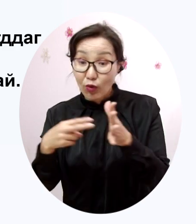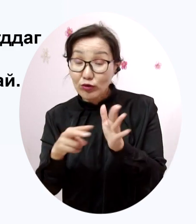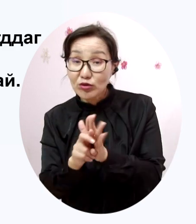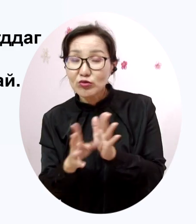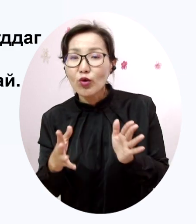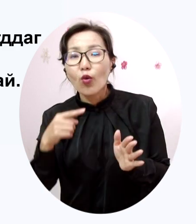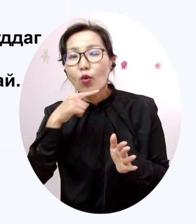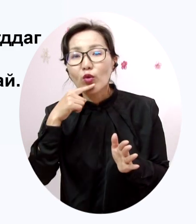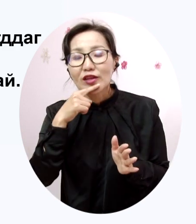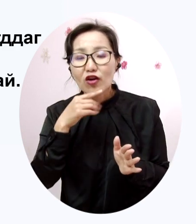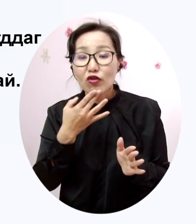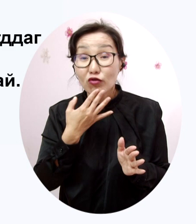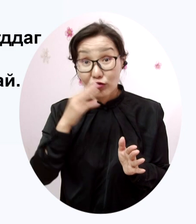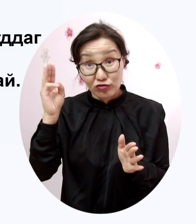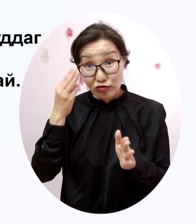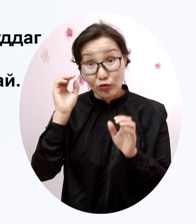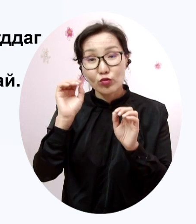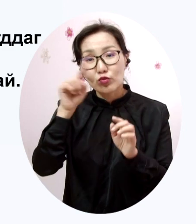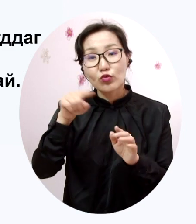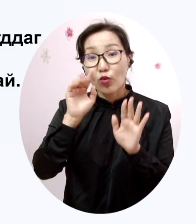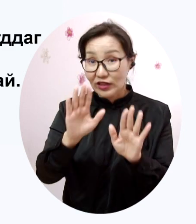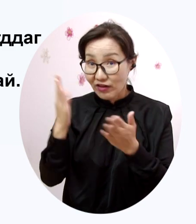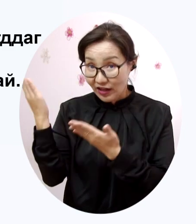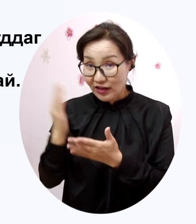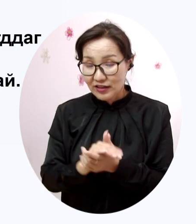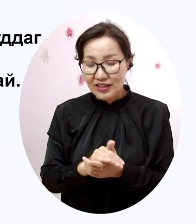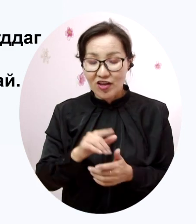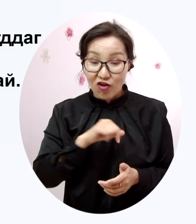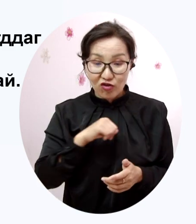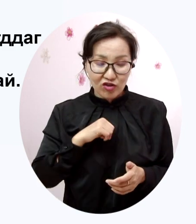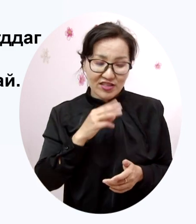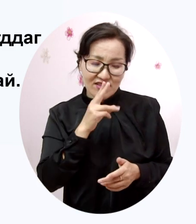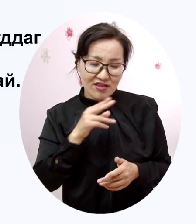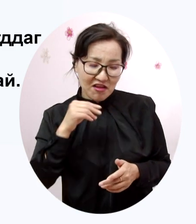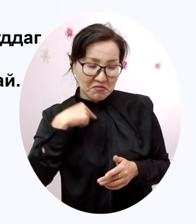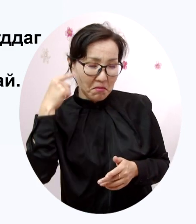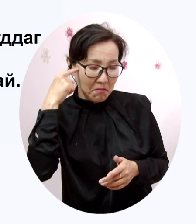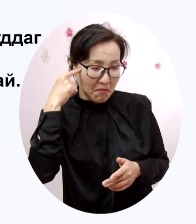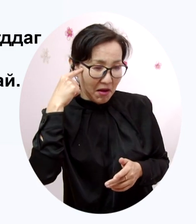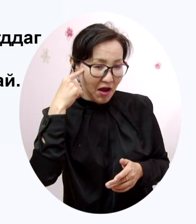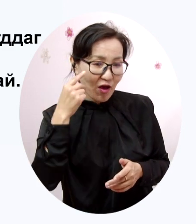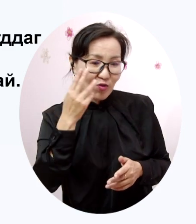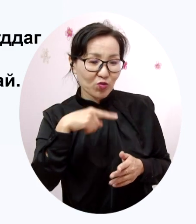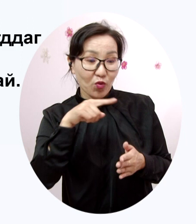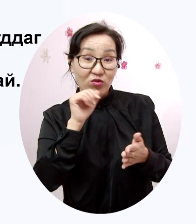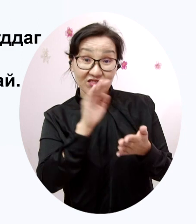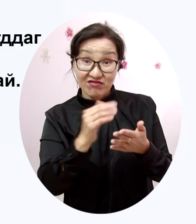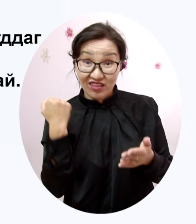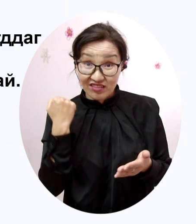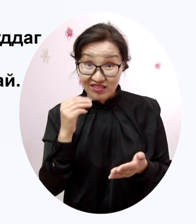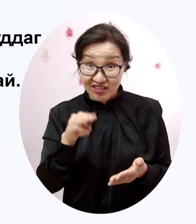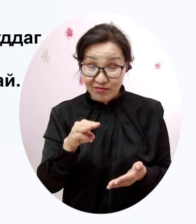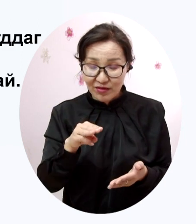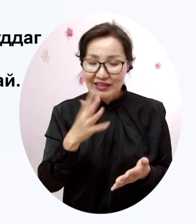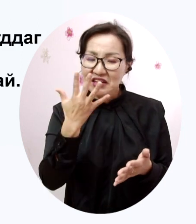дугуулъя. За бид нэг чэйжэр дугуулж чадна. Өөрөөр хэлбэл тавд хуваагдах тоонууд